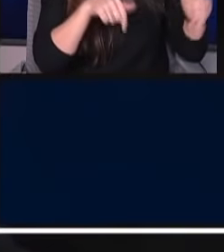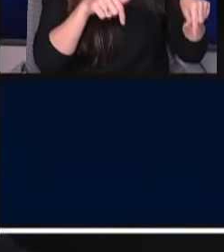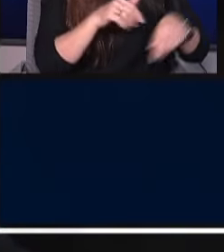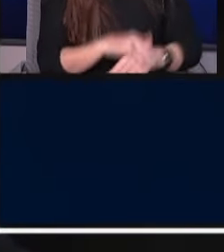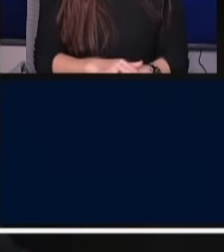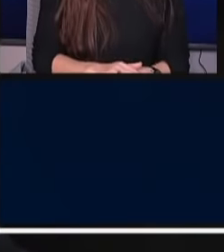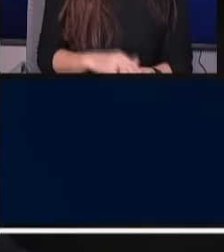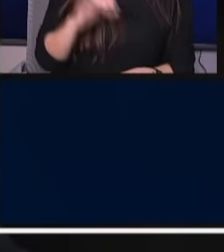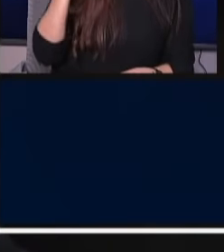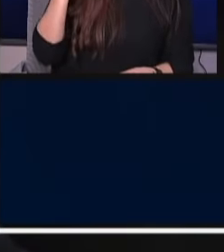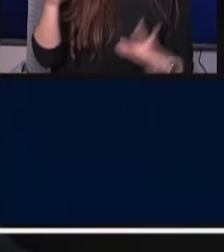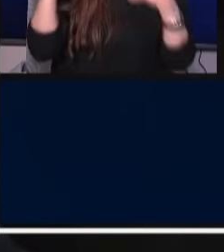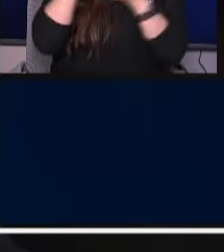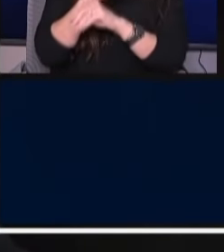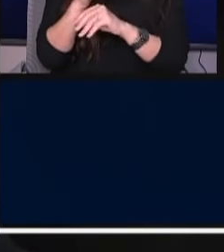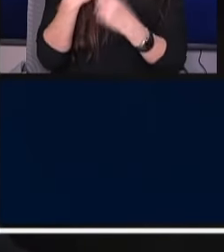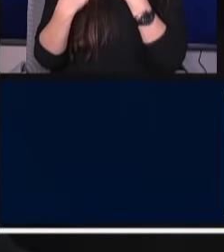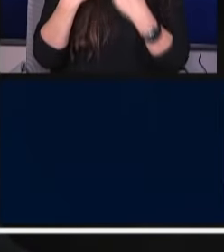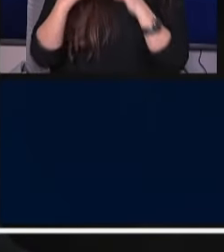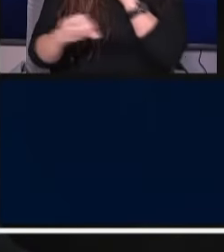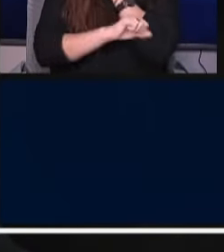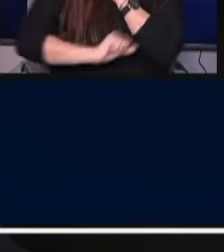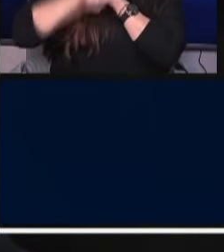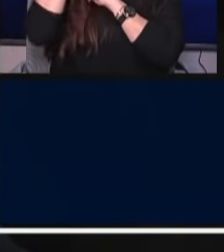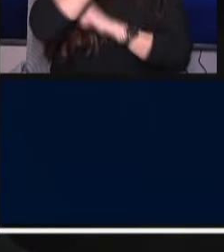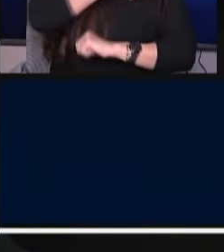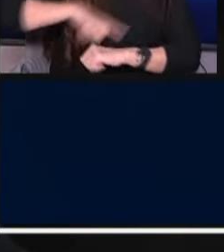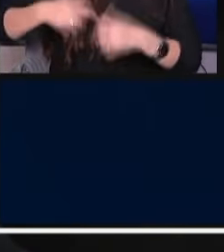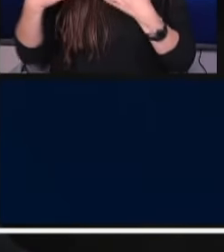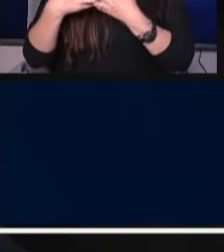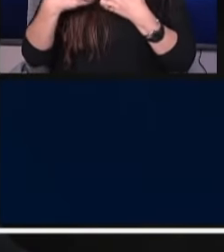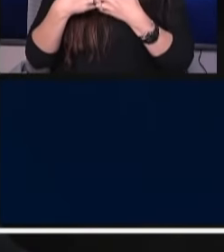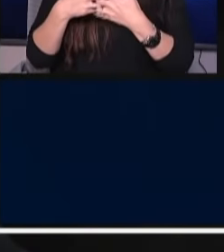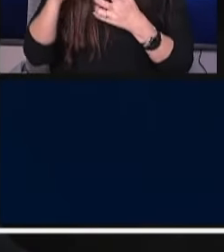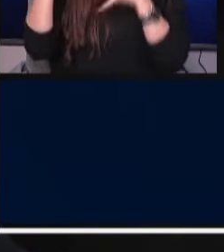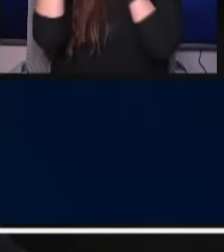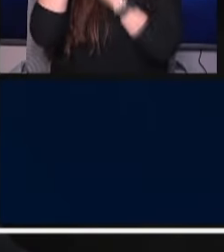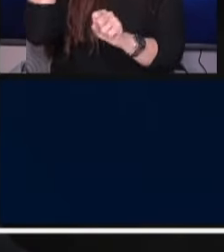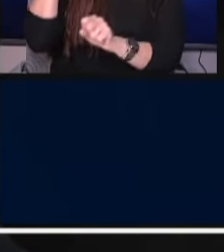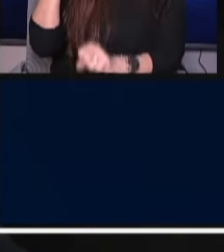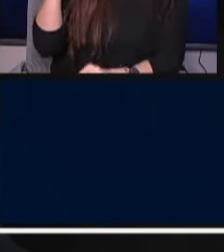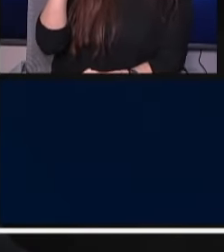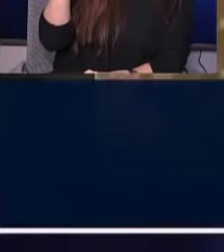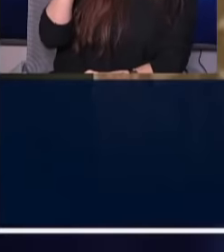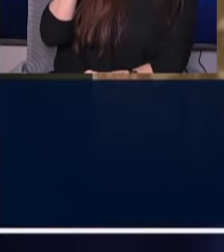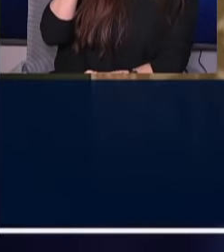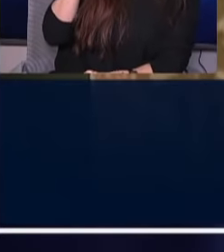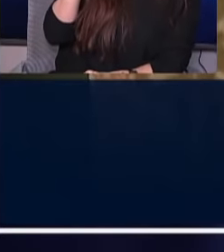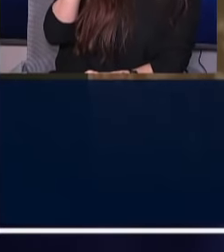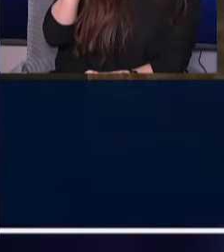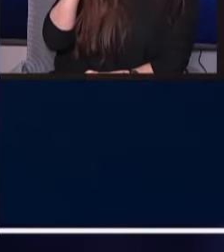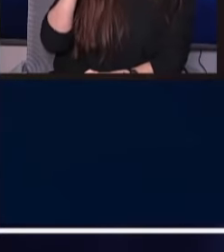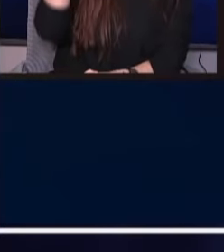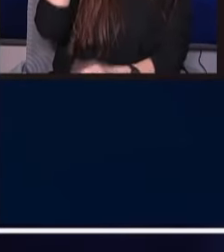נכון, הערב שוחח סגן ראש עיריית אשדוד אלי נחט עם השגריר הקזחי לא פחות. הם מנסים לקבל אישור של